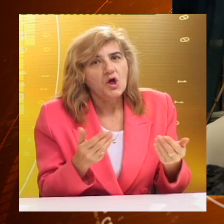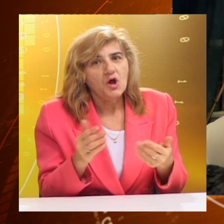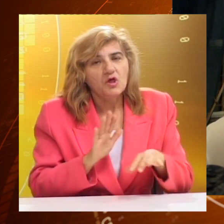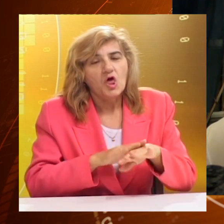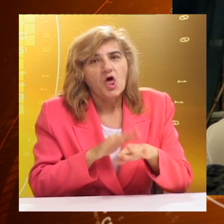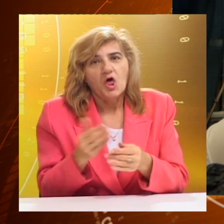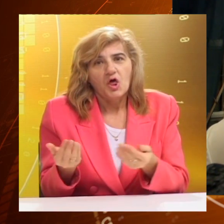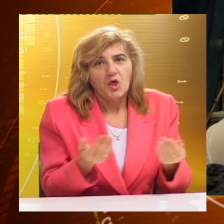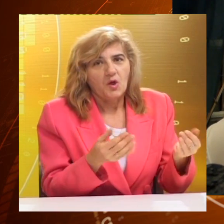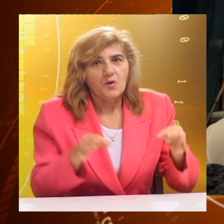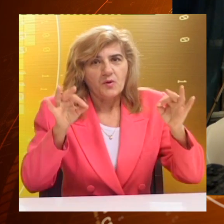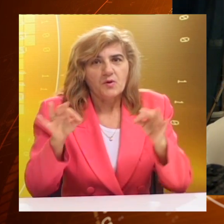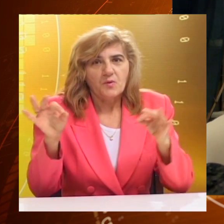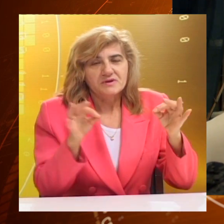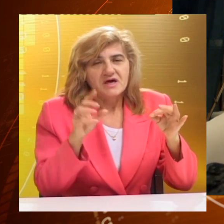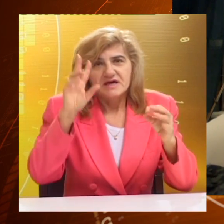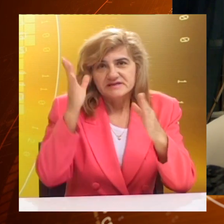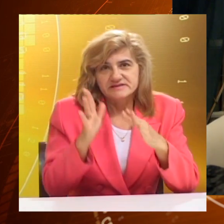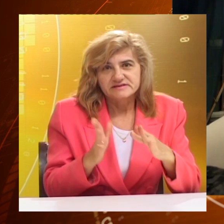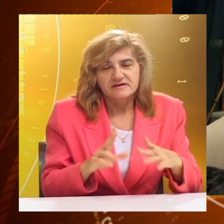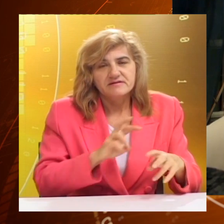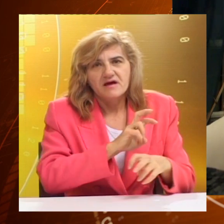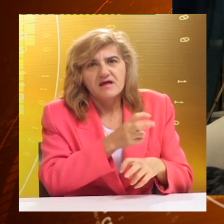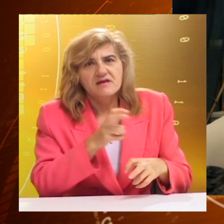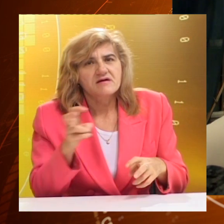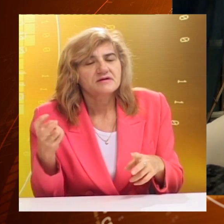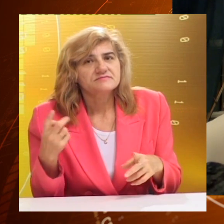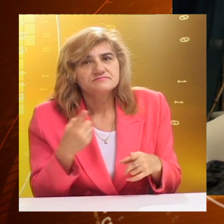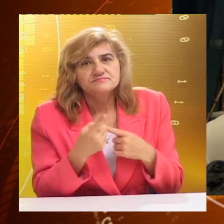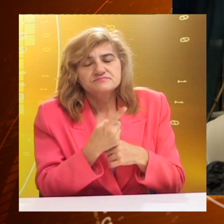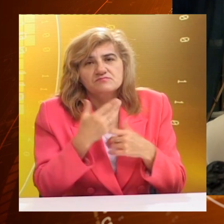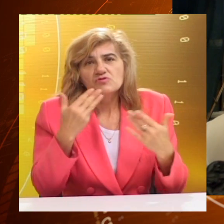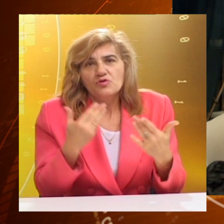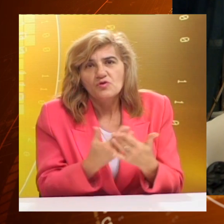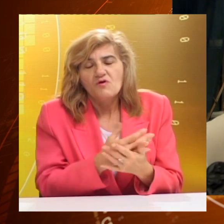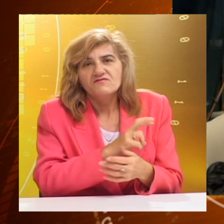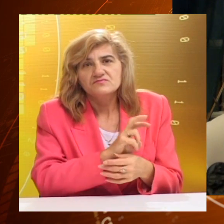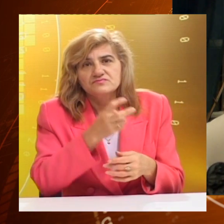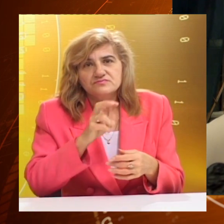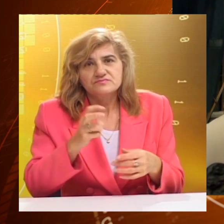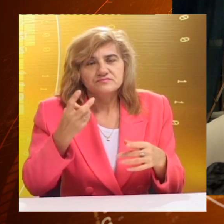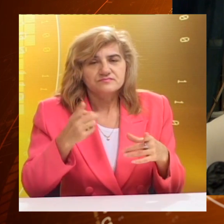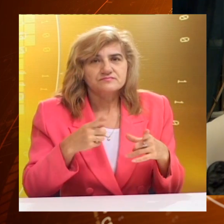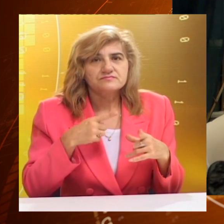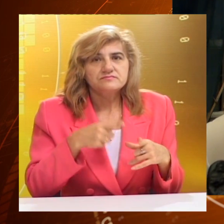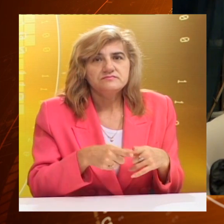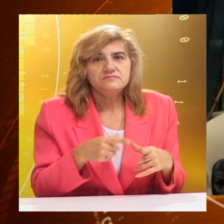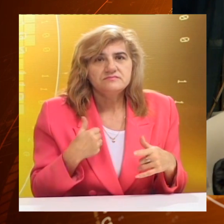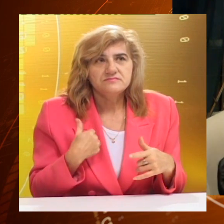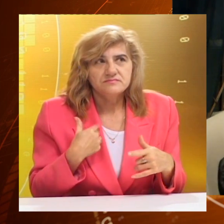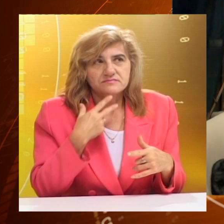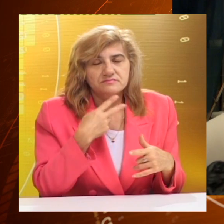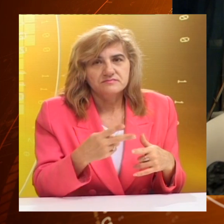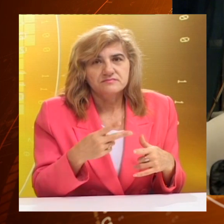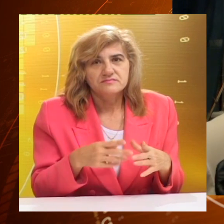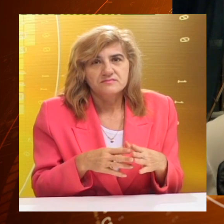tipovi lutaka, takozvane ručne lutke, čak i senke, predmeti. Tako da je ona vrlo kompleksna i složena,